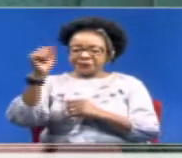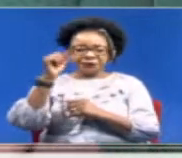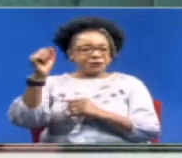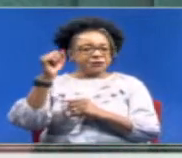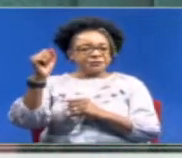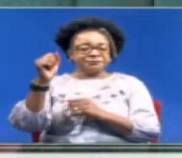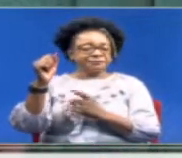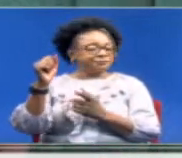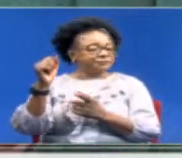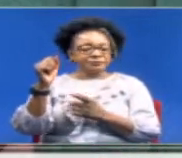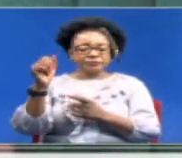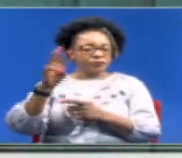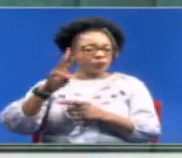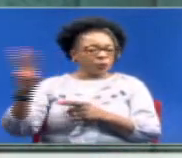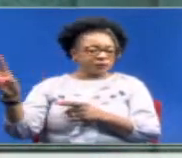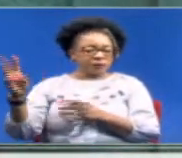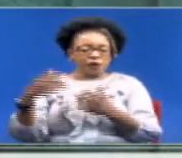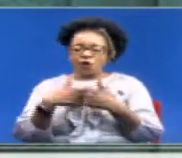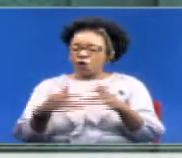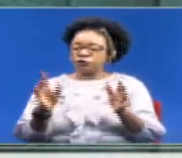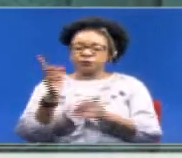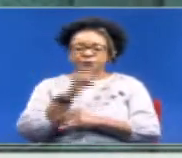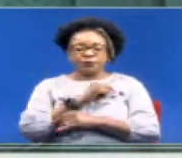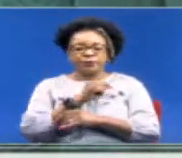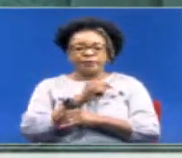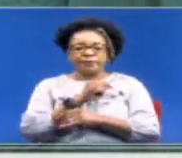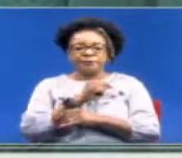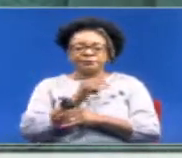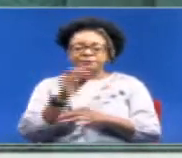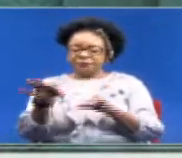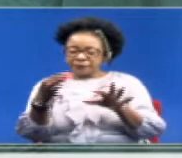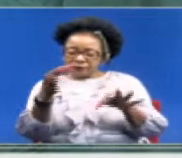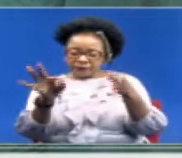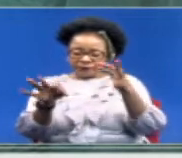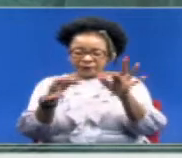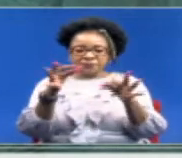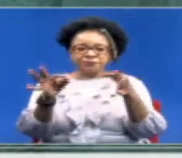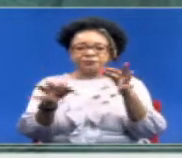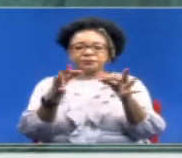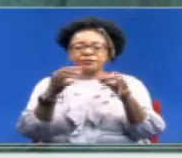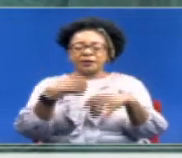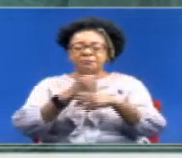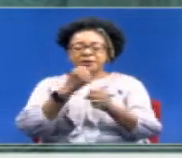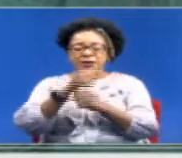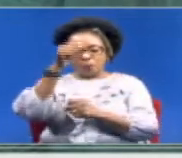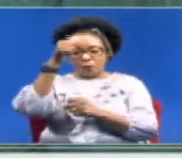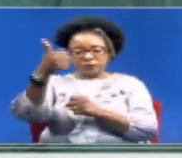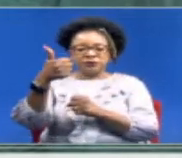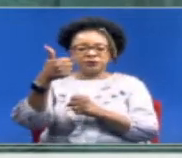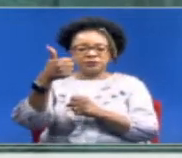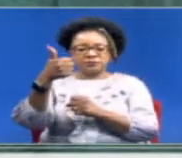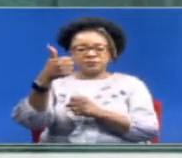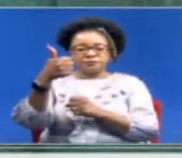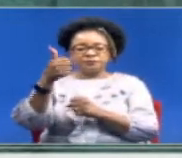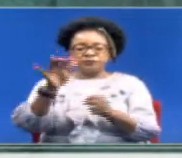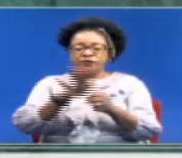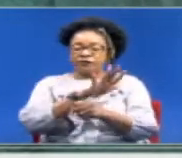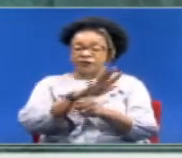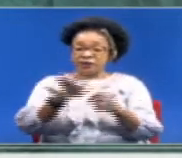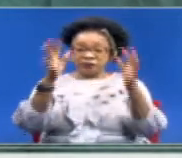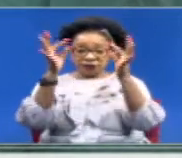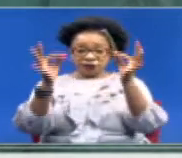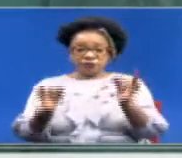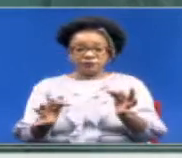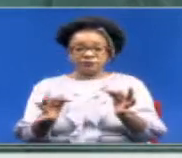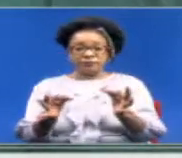imepotea. They analyzed and made a wise and fulfilling decision to